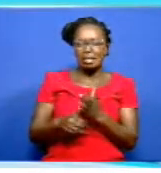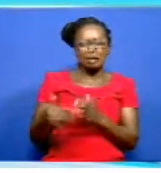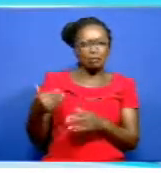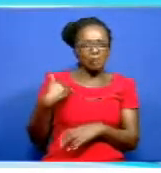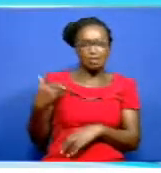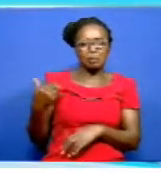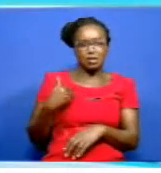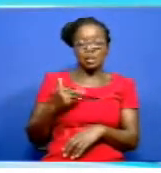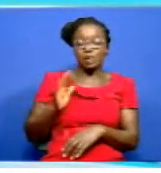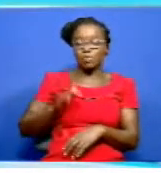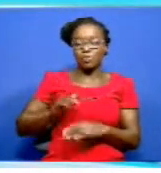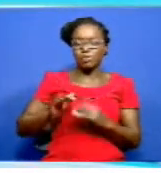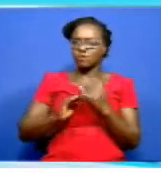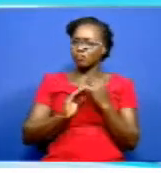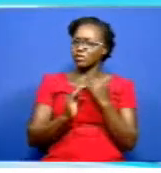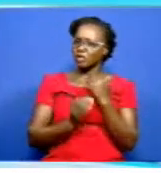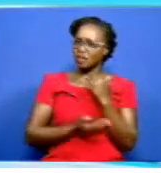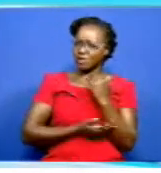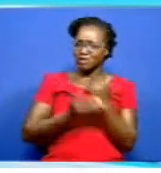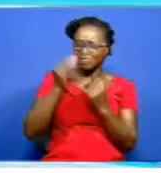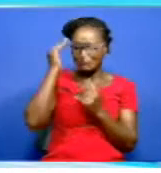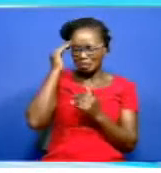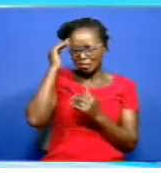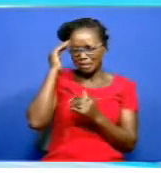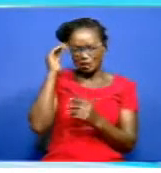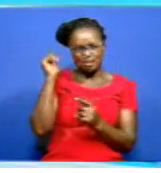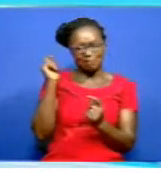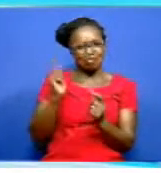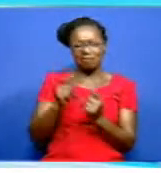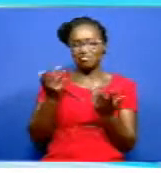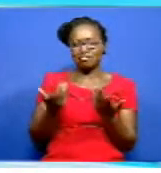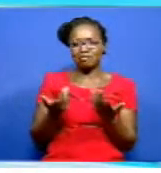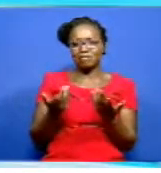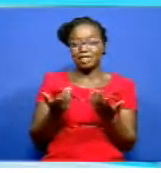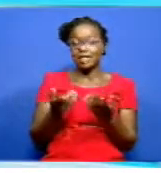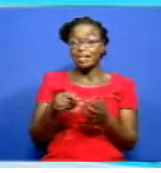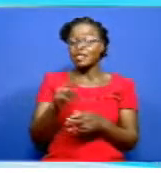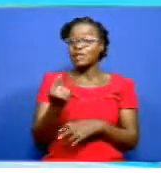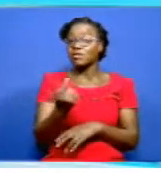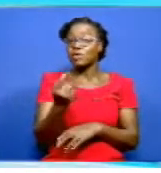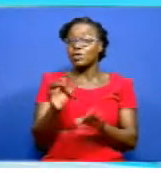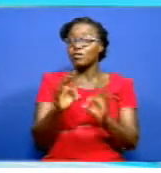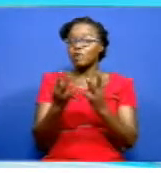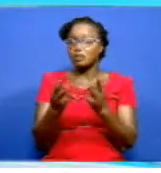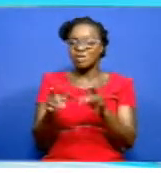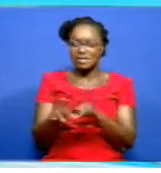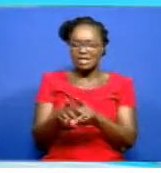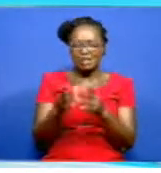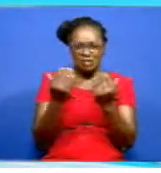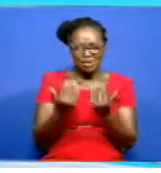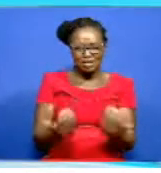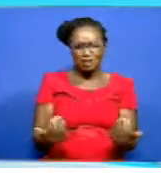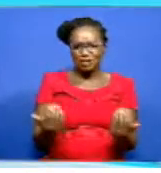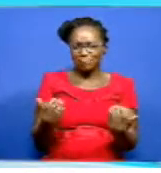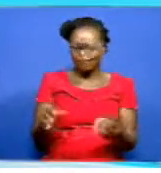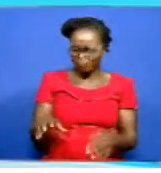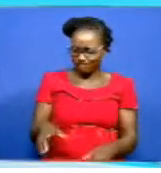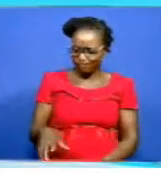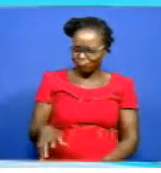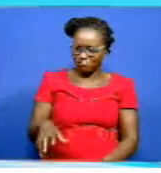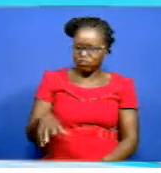ambao wanapata ugonjwa huu, swala ambalo linaathiri si wao peke yao, hali familia zao, watoto wachanga, jambo